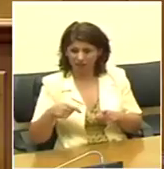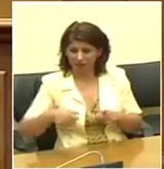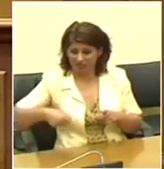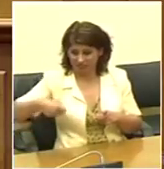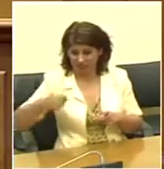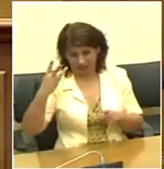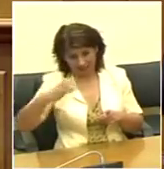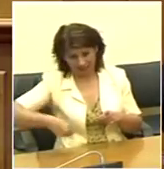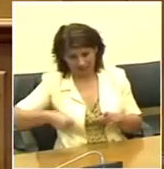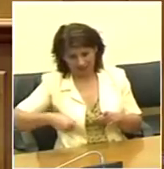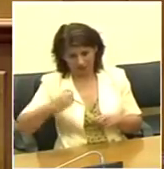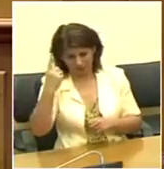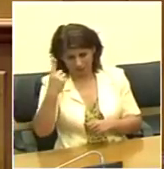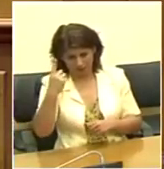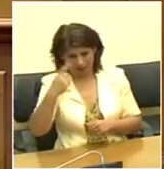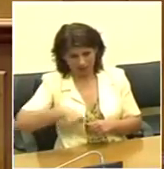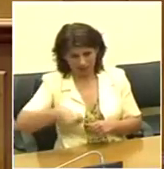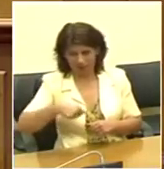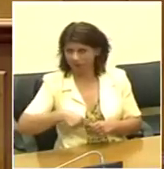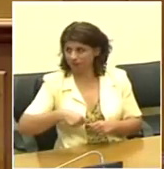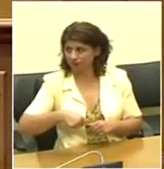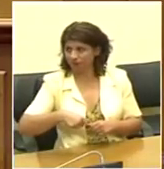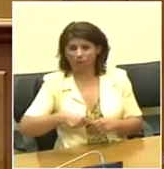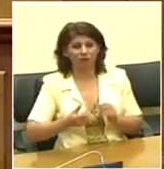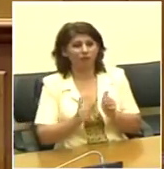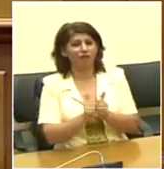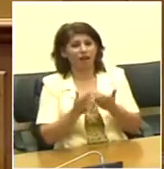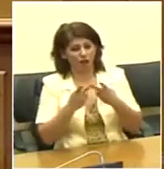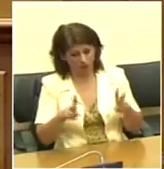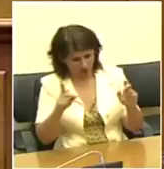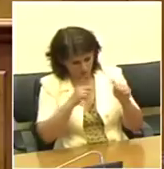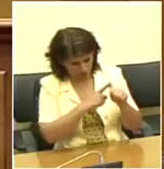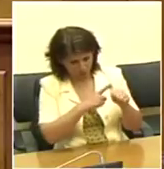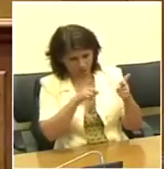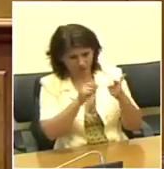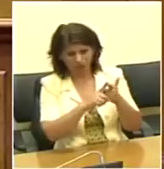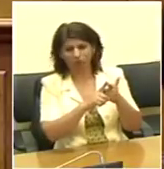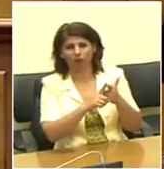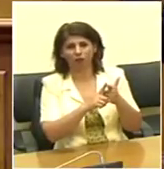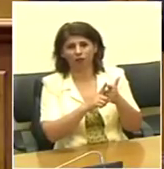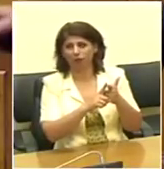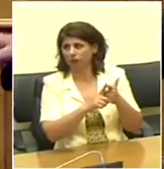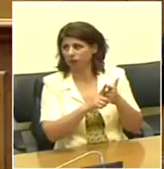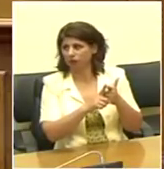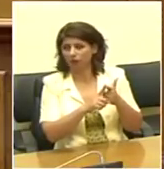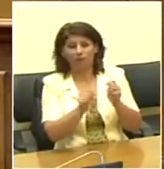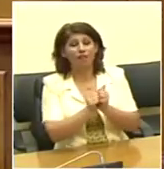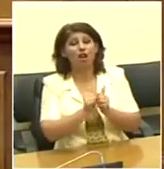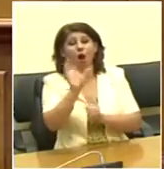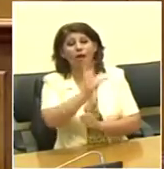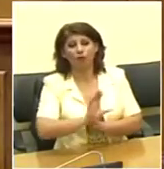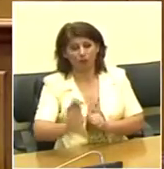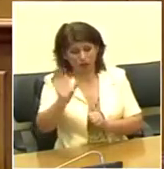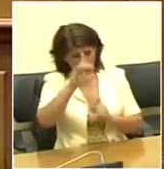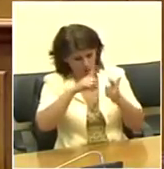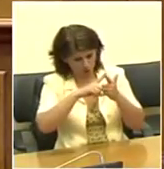τσάντες είναι, η μία είναι του φιλελευθερισμού, το δεύτερο είναι του φιλοευρωπαϊσμού και η